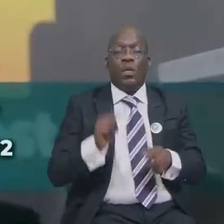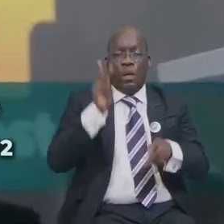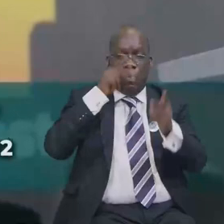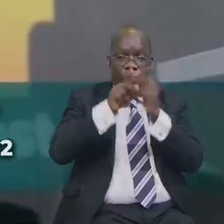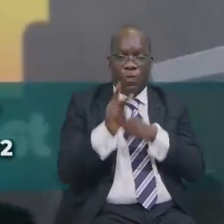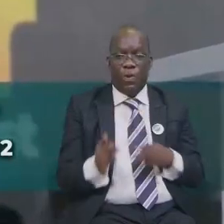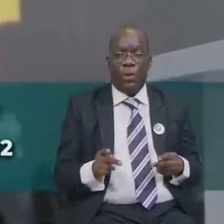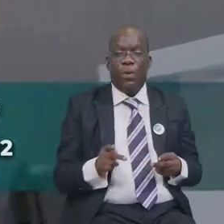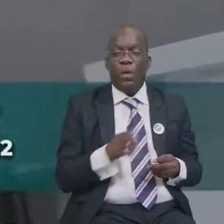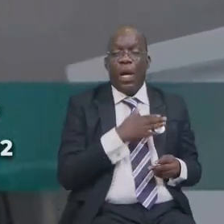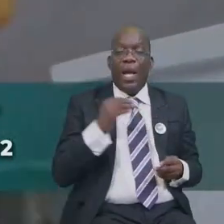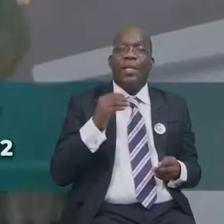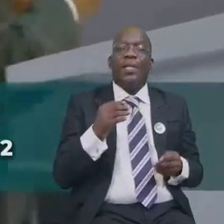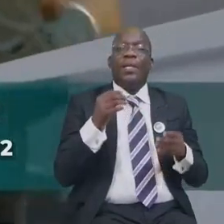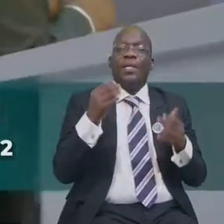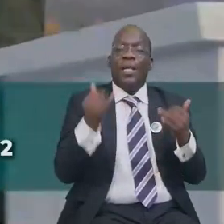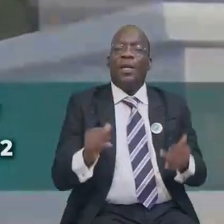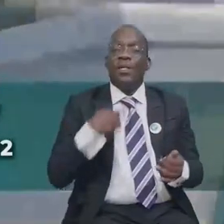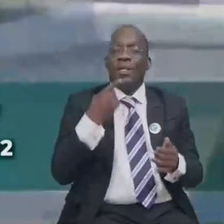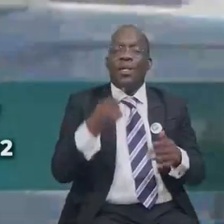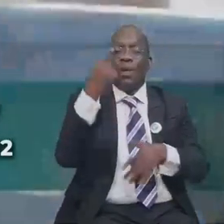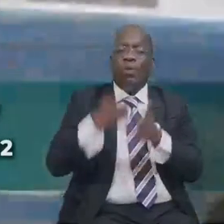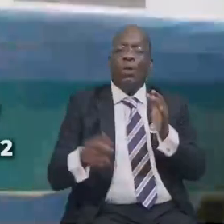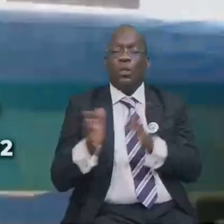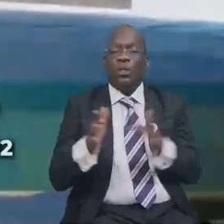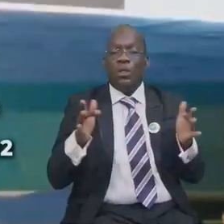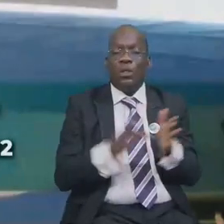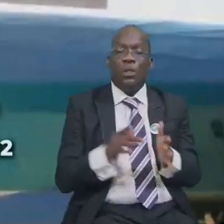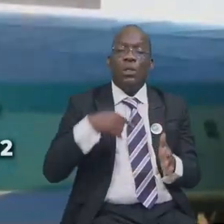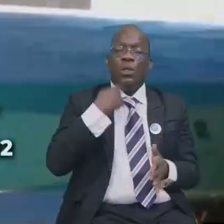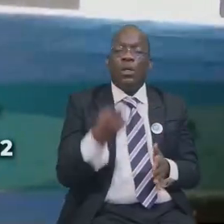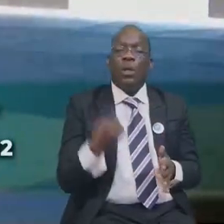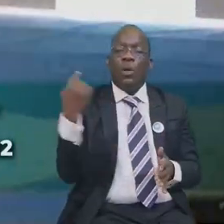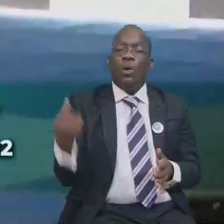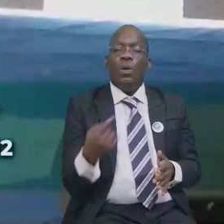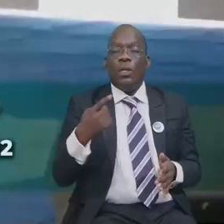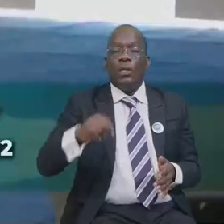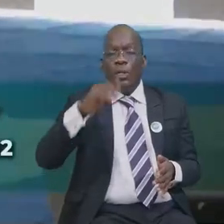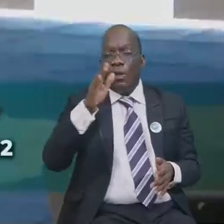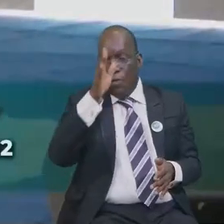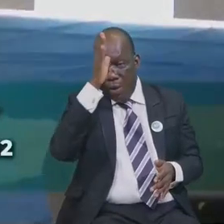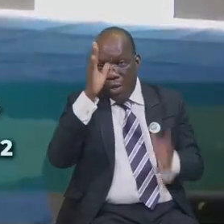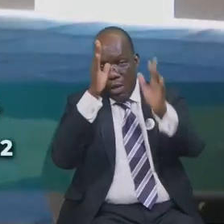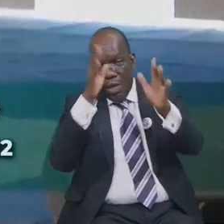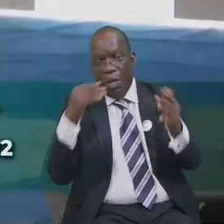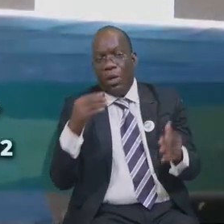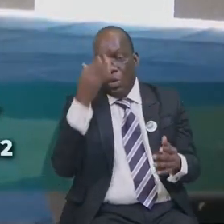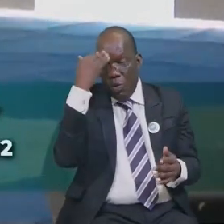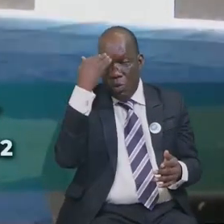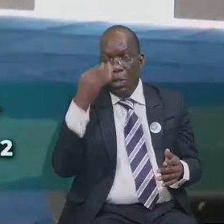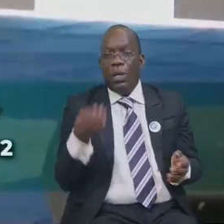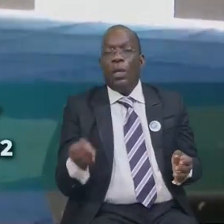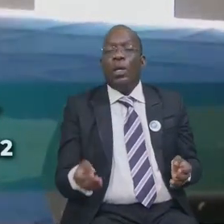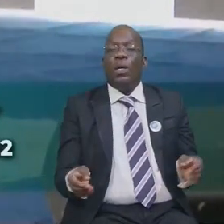prodige prophétique et dit ce que Jésus a dit, seul le Père le sait. Même les anges ne connaissent pas